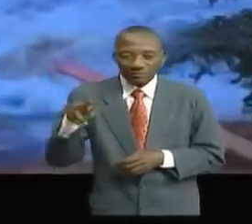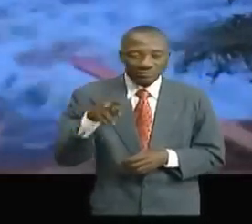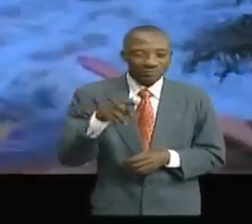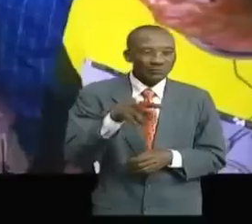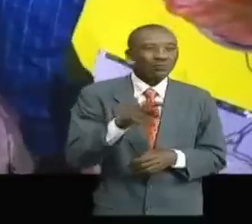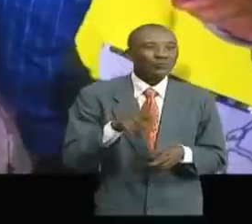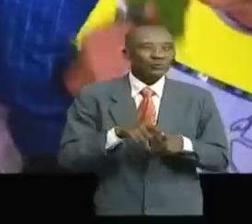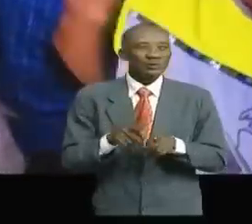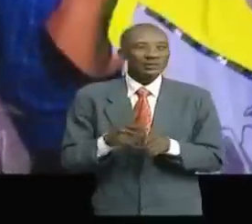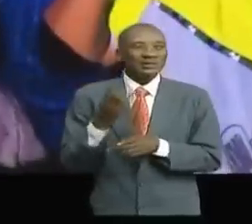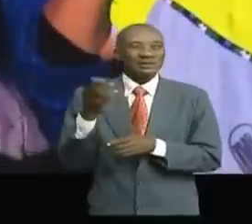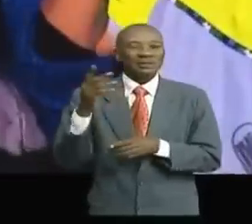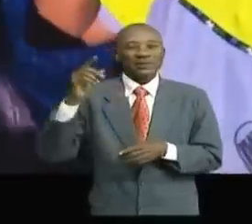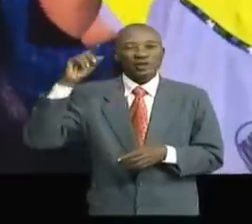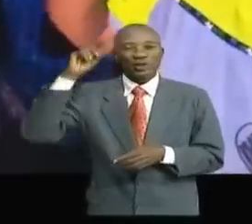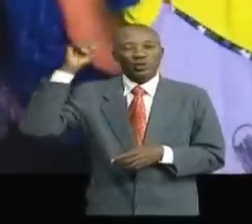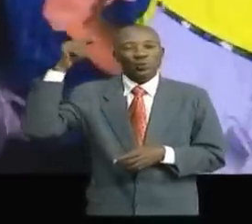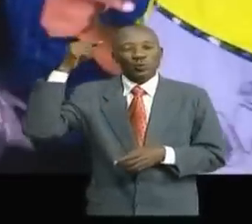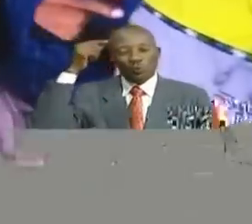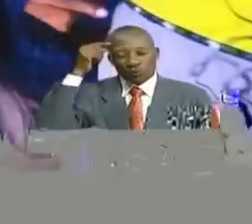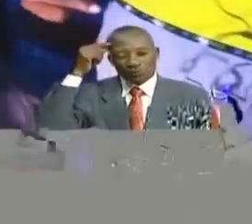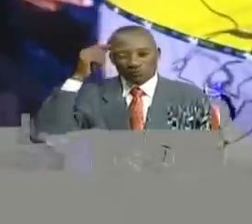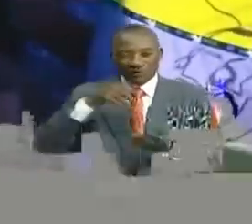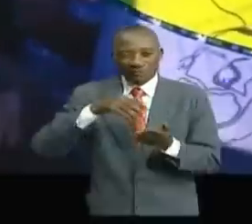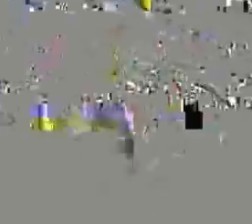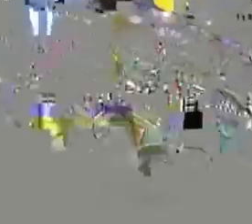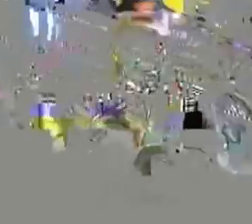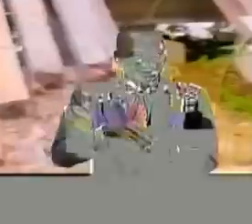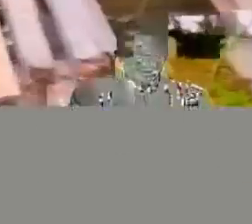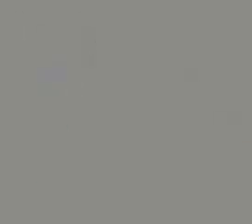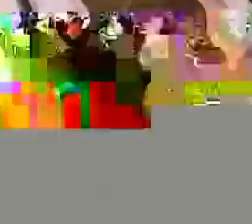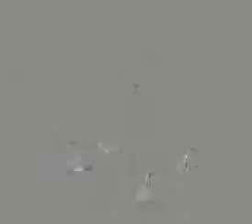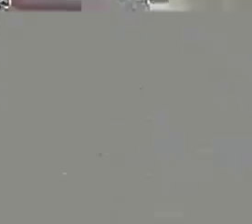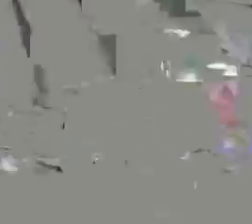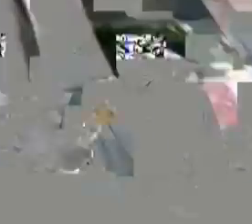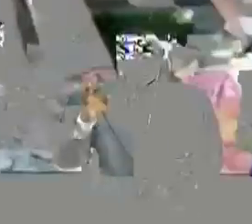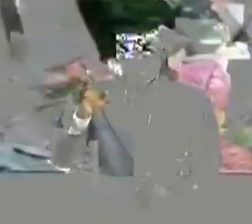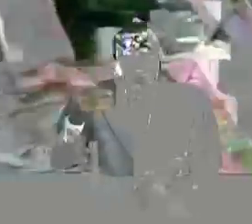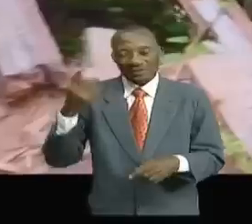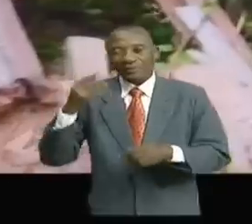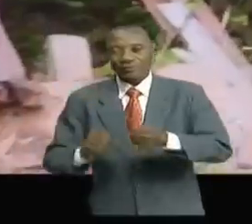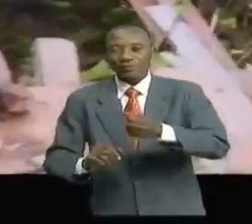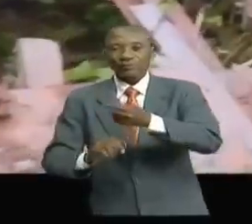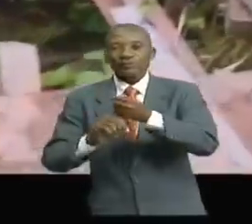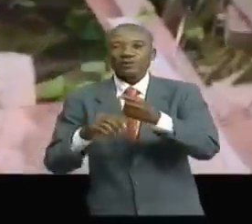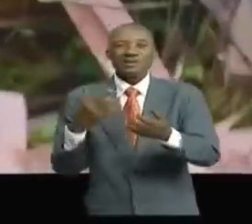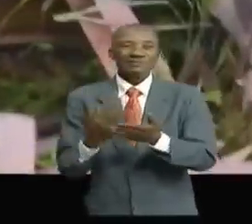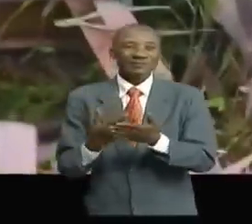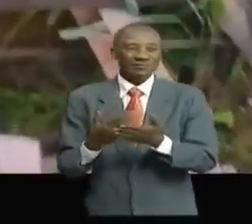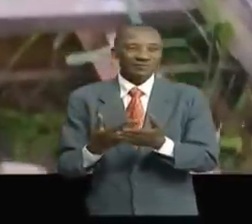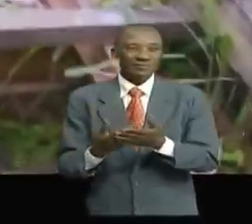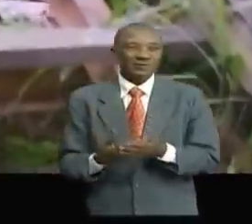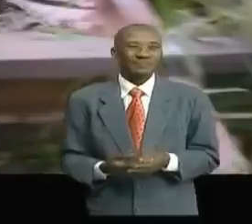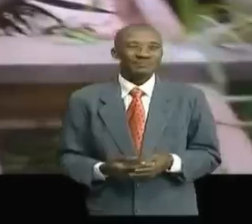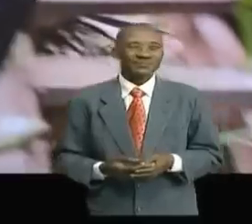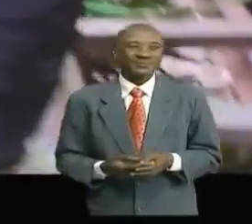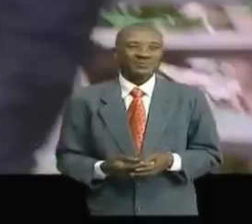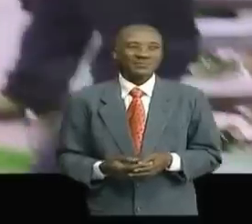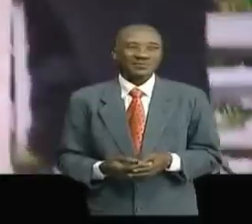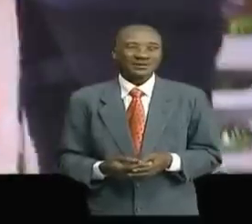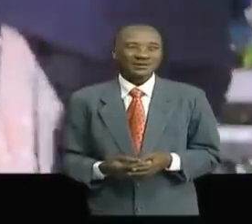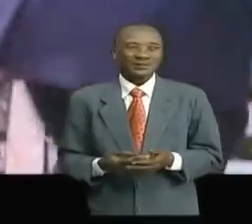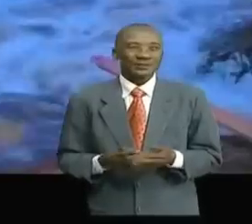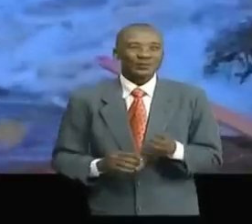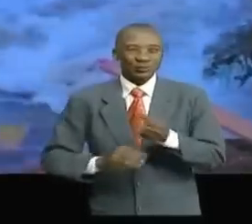disparus. Notons que le non-respect des tonnages sur ces petits ponts, déjà vétustes, a causé non seulement